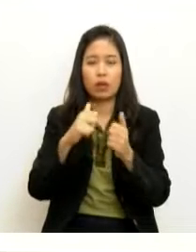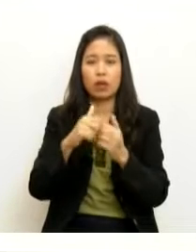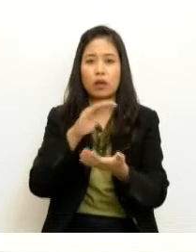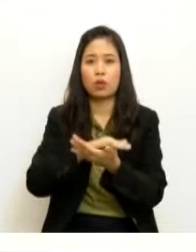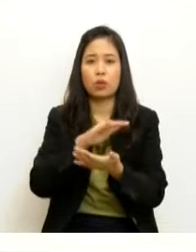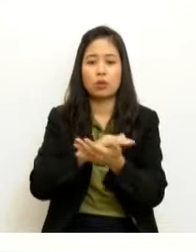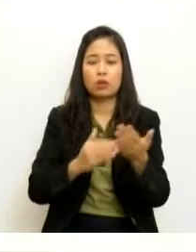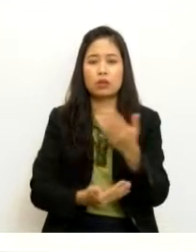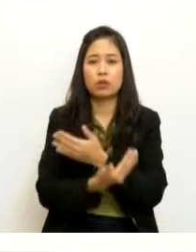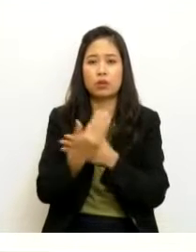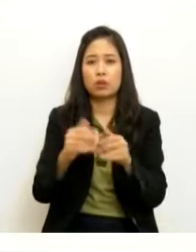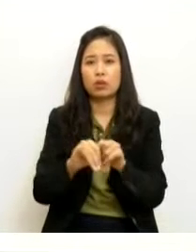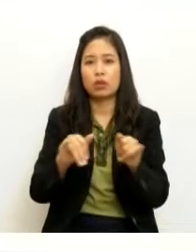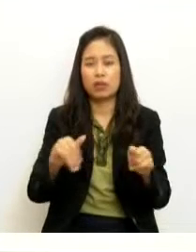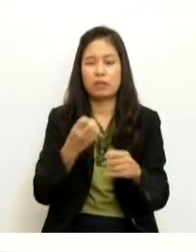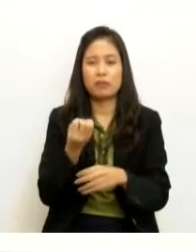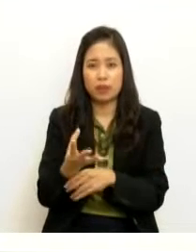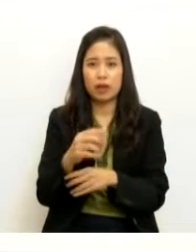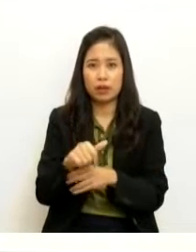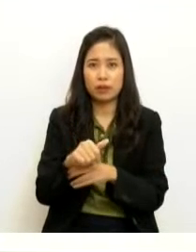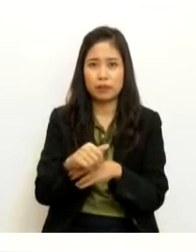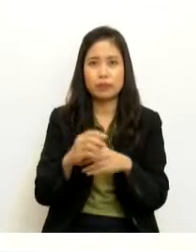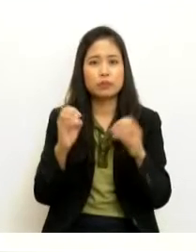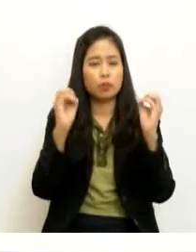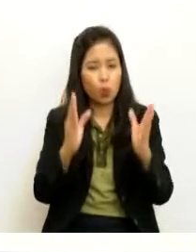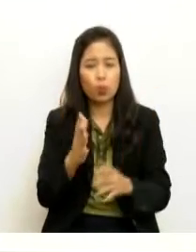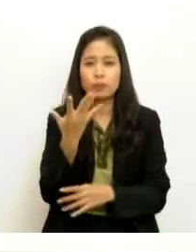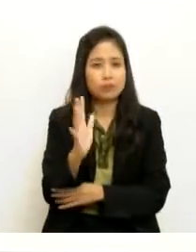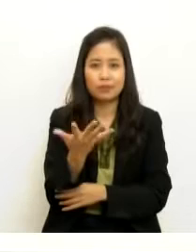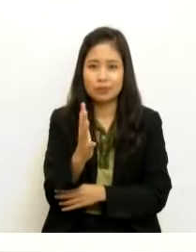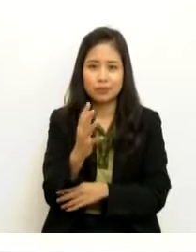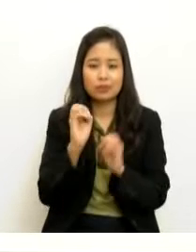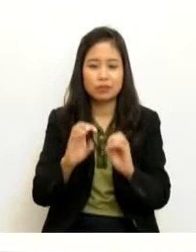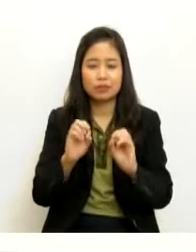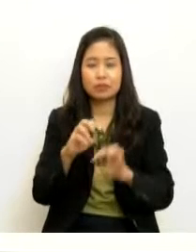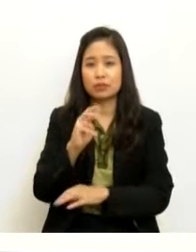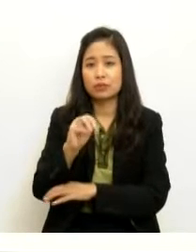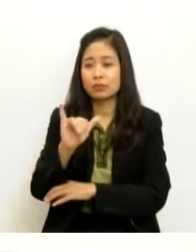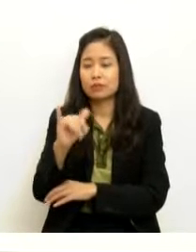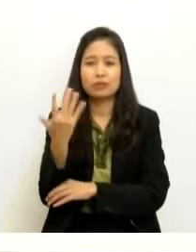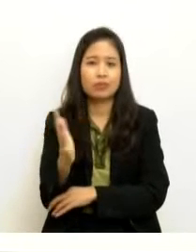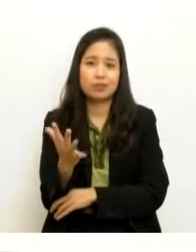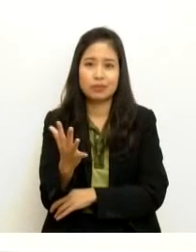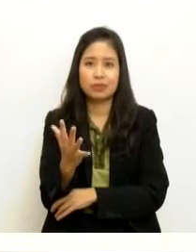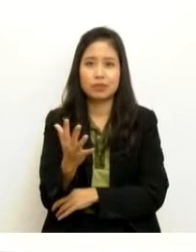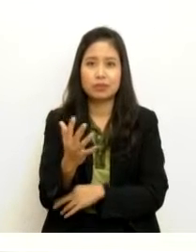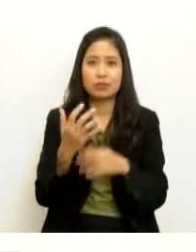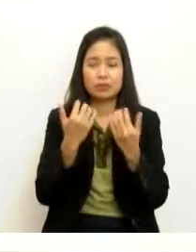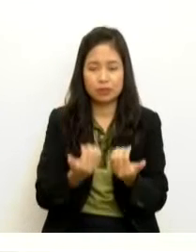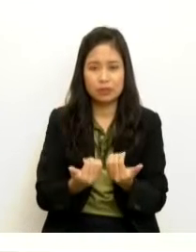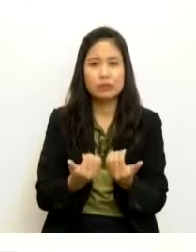วนมากที่นักเรียนต่ำกว่า120ไม่มีครูสอนมัธยมศึกษาดำตามเกณฑ์ที่ควรจะ